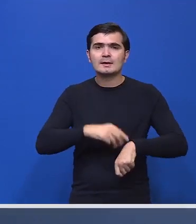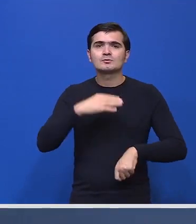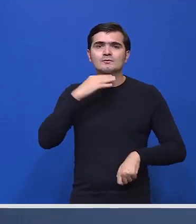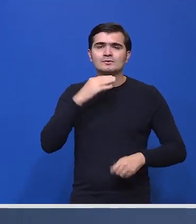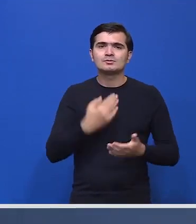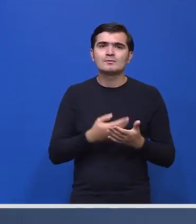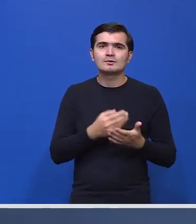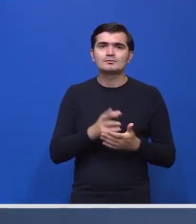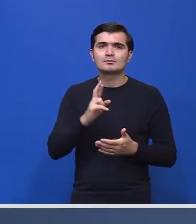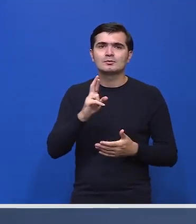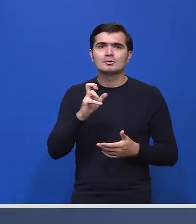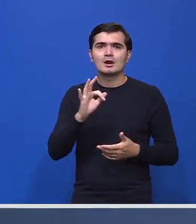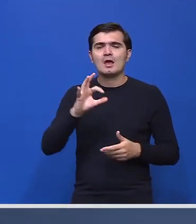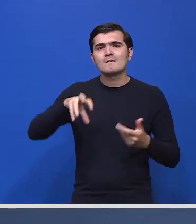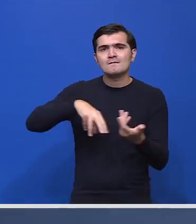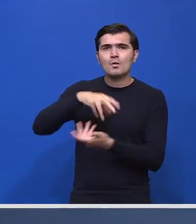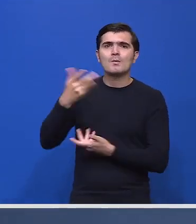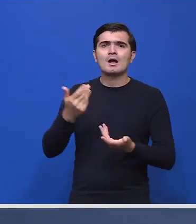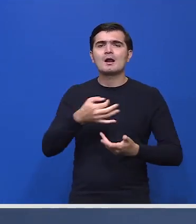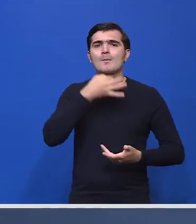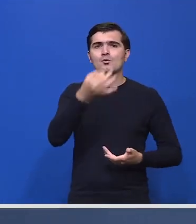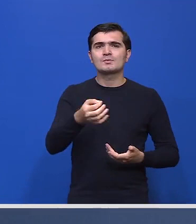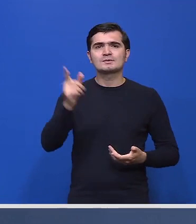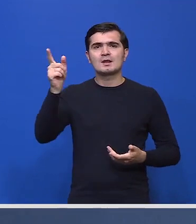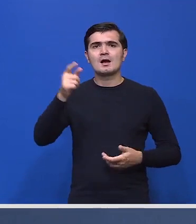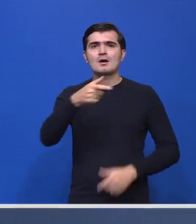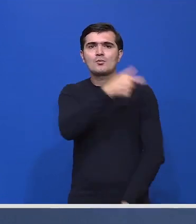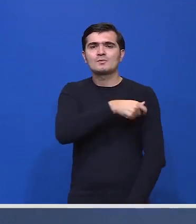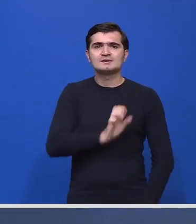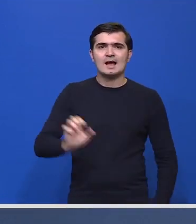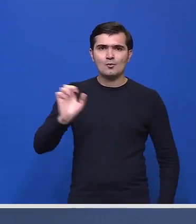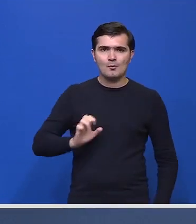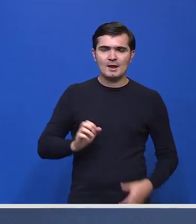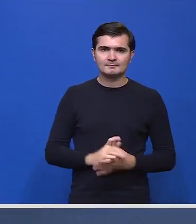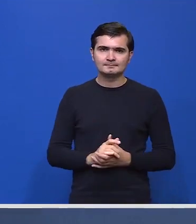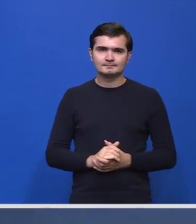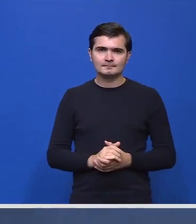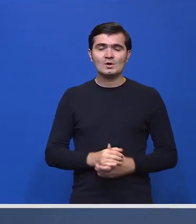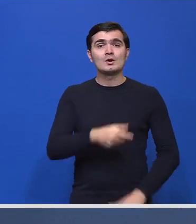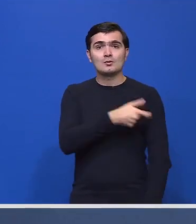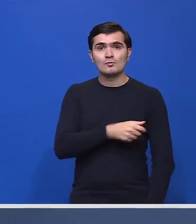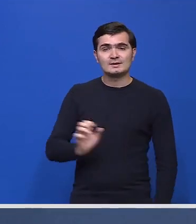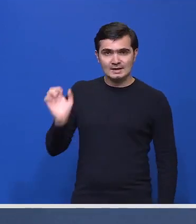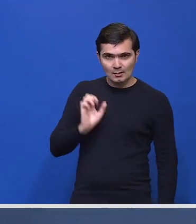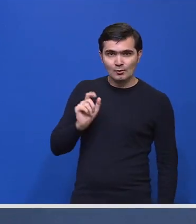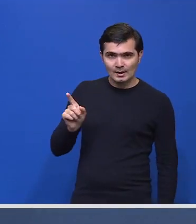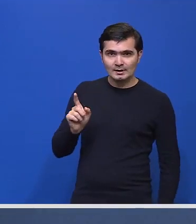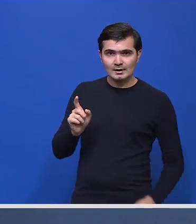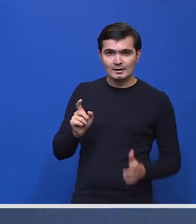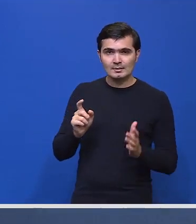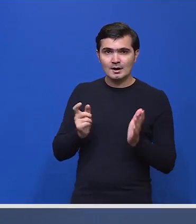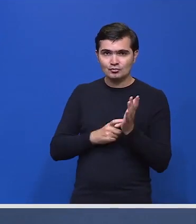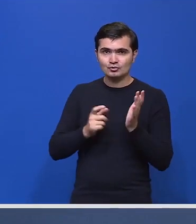pentru reforma promisă la Bruxelles. Ceea ce solicită Comisia Europeană prin